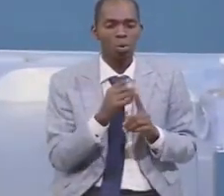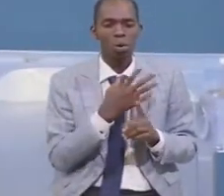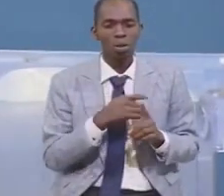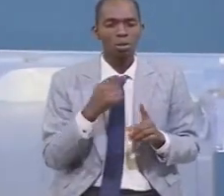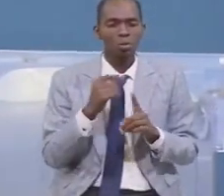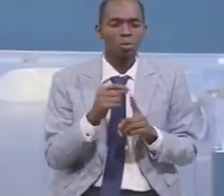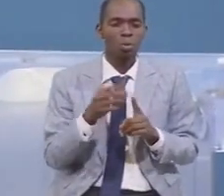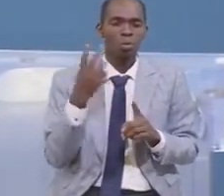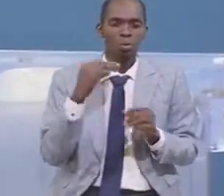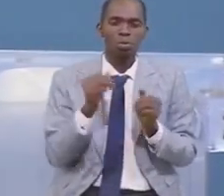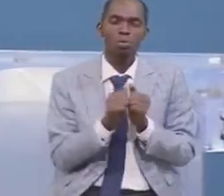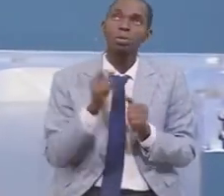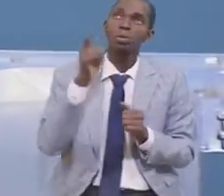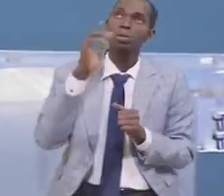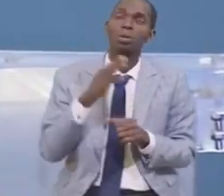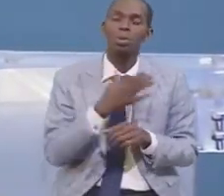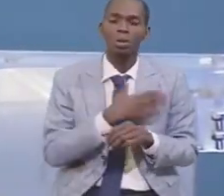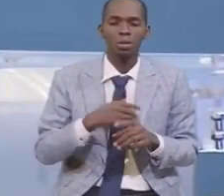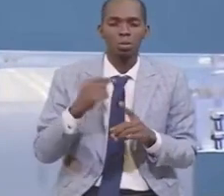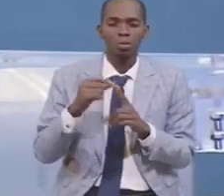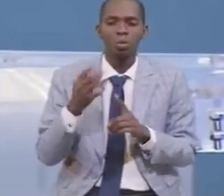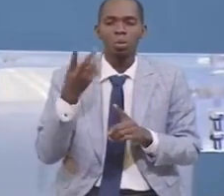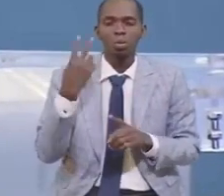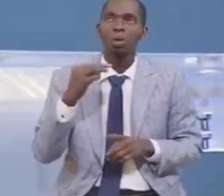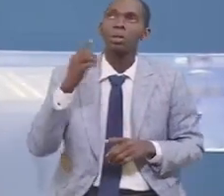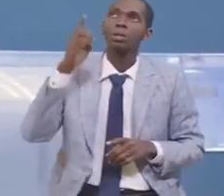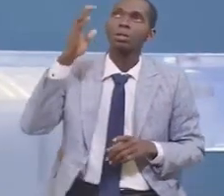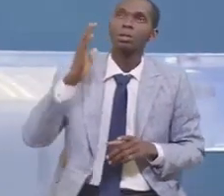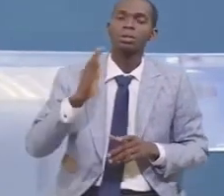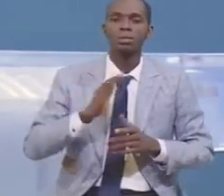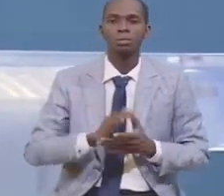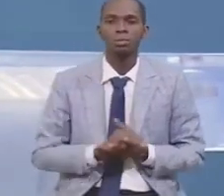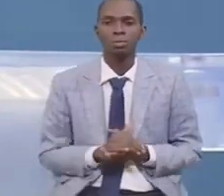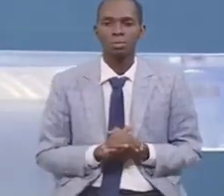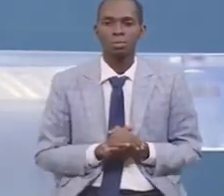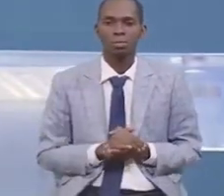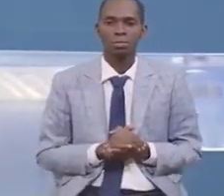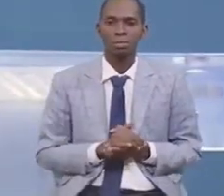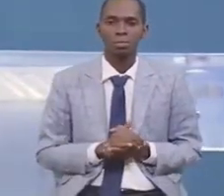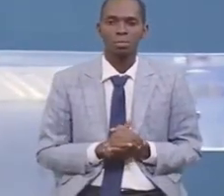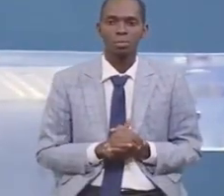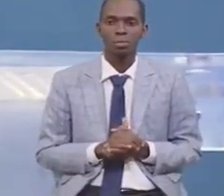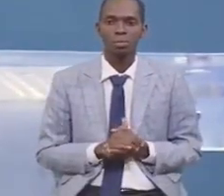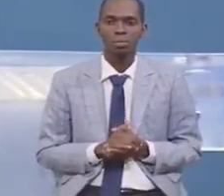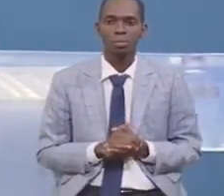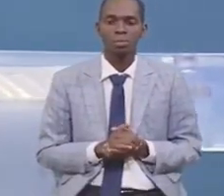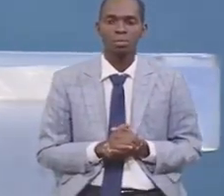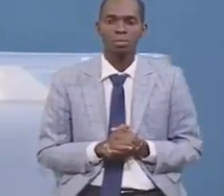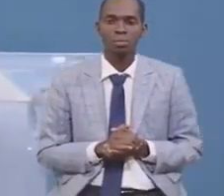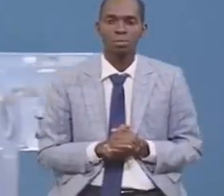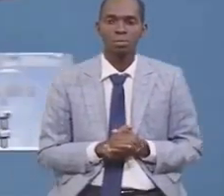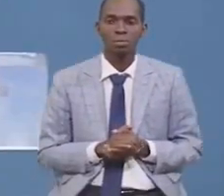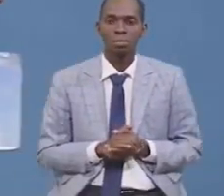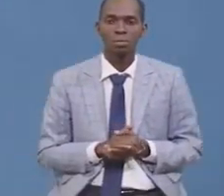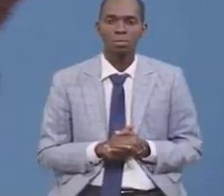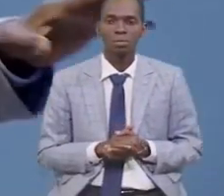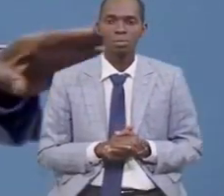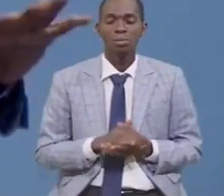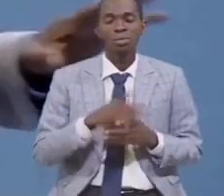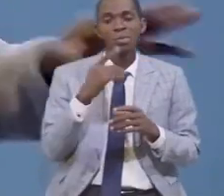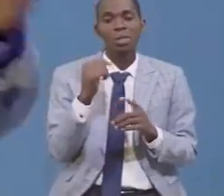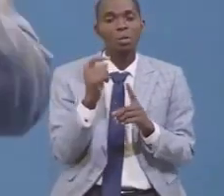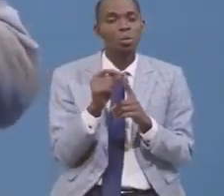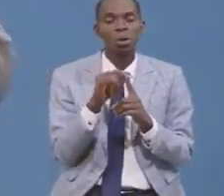with God and the word was God. ఆది యందు వాక్యం ఉండెను, వాక్యము దేవుని యొద్ద ఉండెను, వాక్యమే దేవుడై ఉండెను. The word is